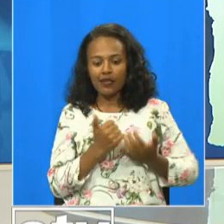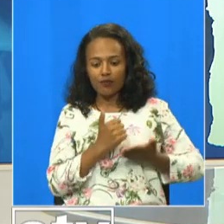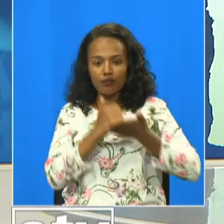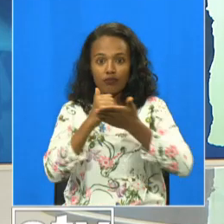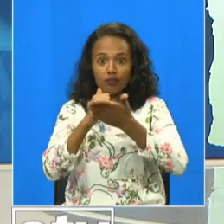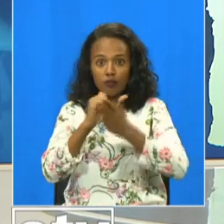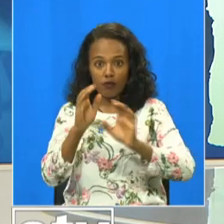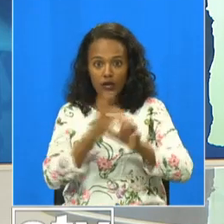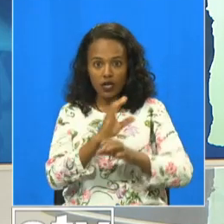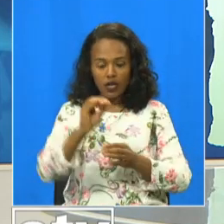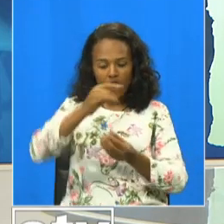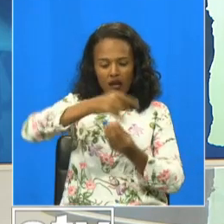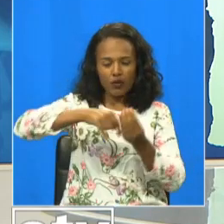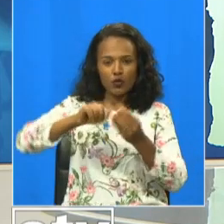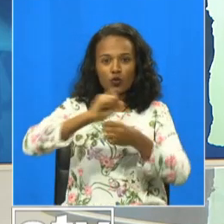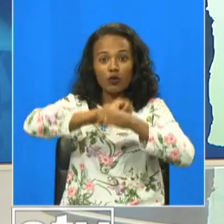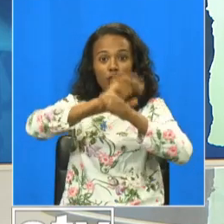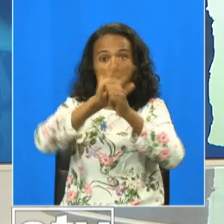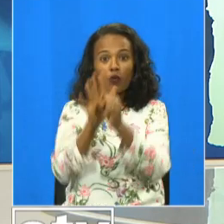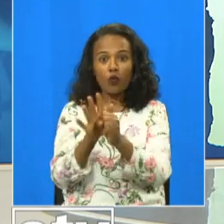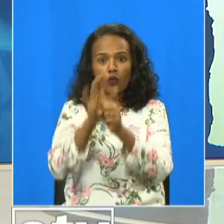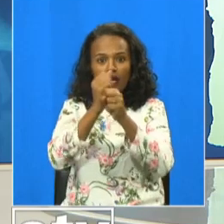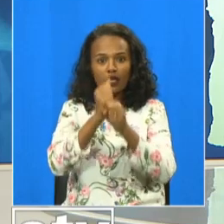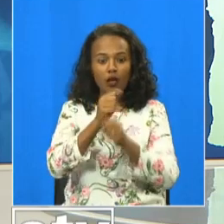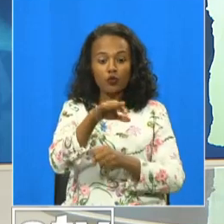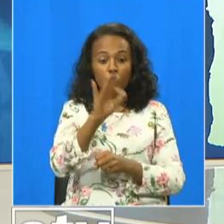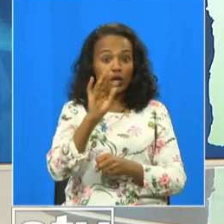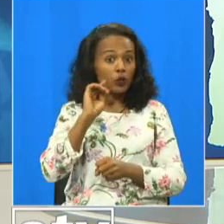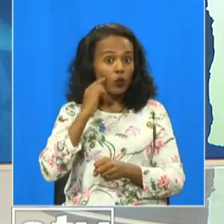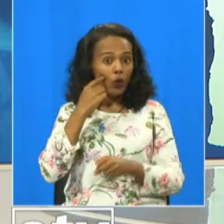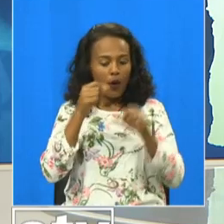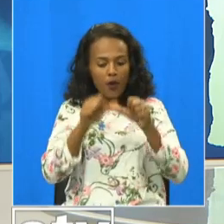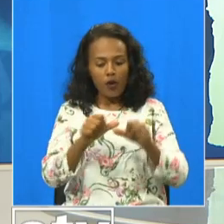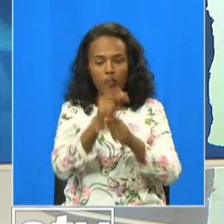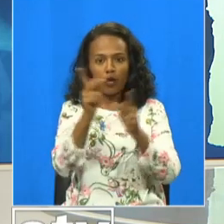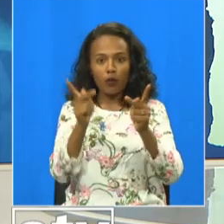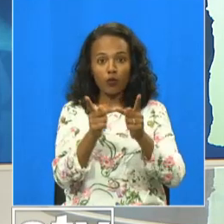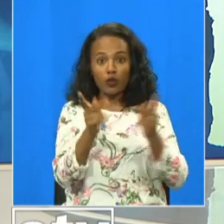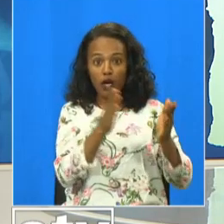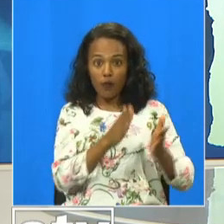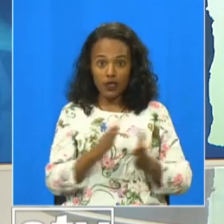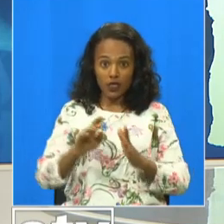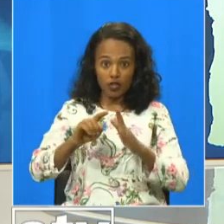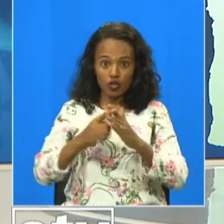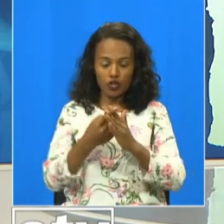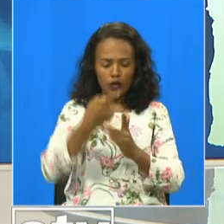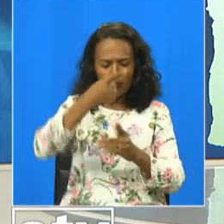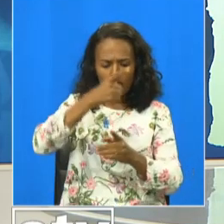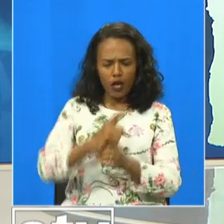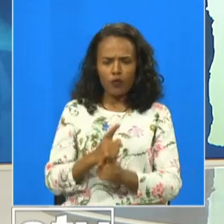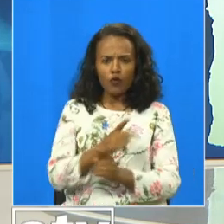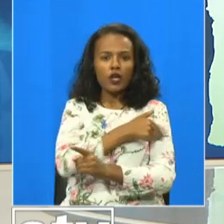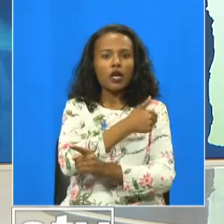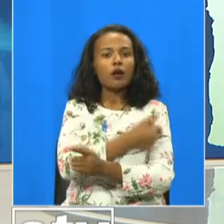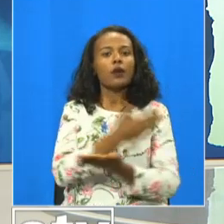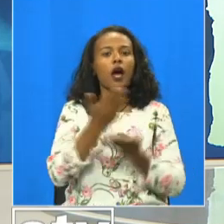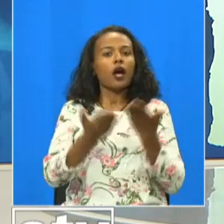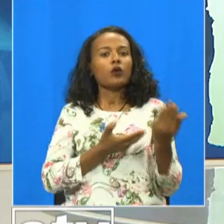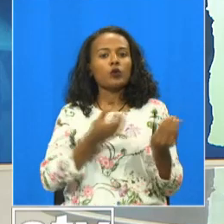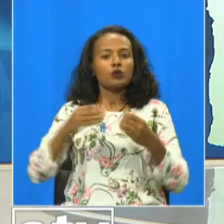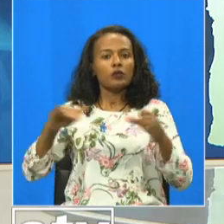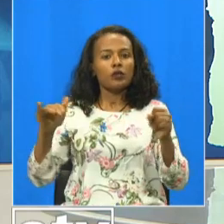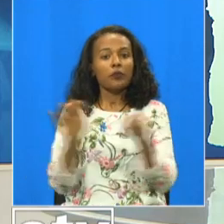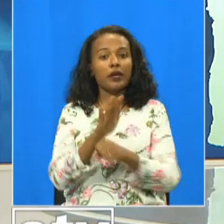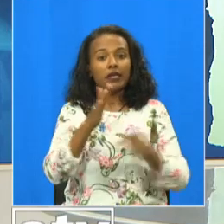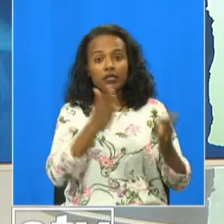በማካሄድና በዞኑ በኮሮና ቫይረስ የተያዙ ቢገኙ እንኳን የማቆያ ቦታን ከማዘጋጀት ጀምሮ ተገቢውን የህክምና አገልግሎት ለመስጠት በቂ